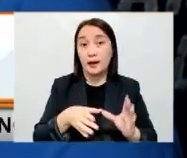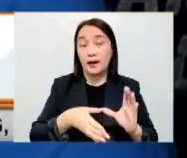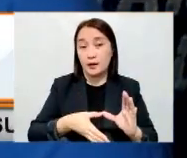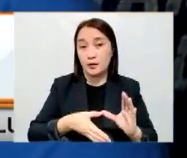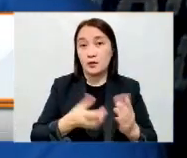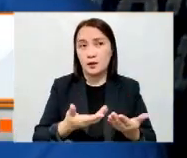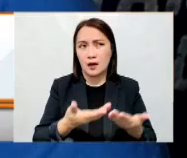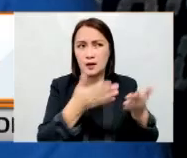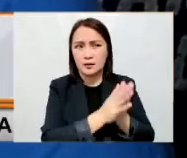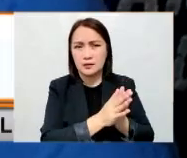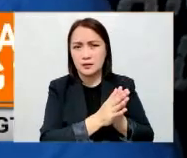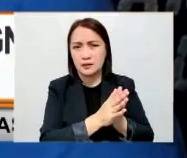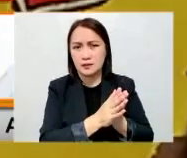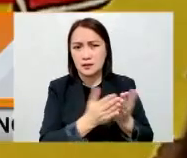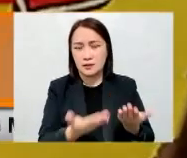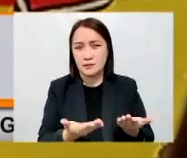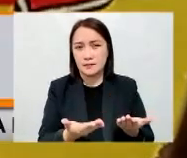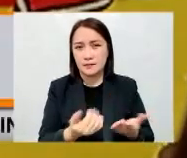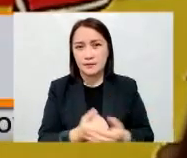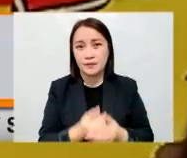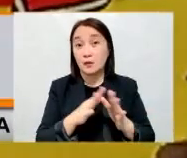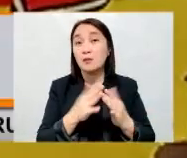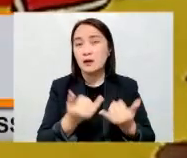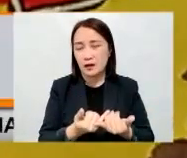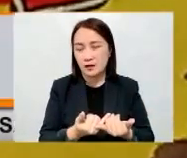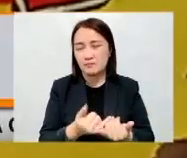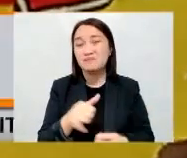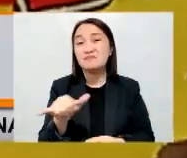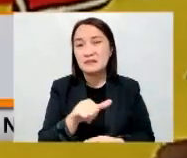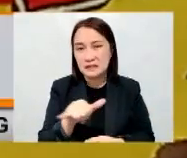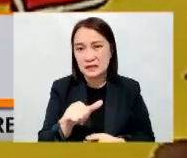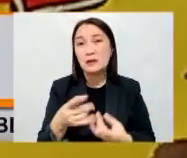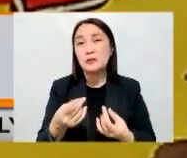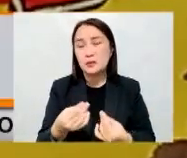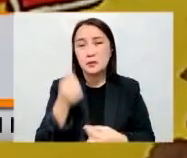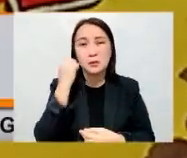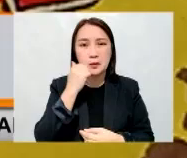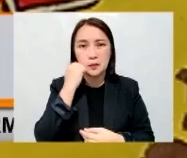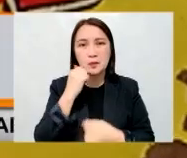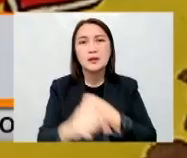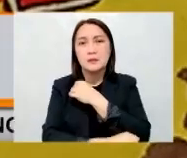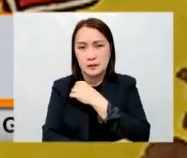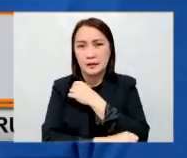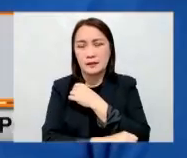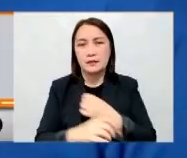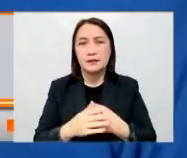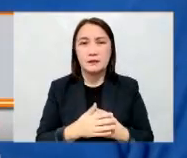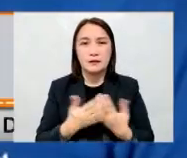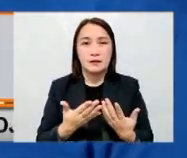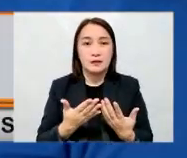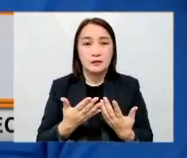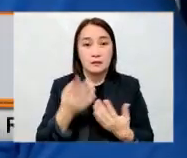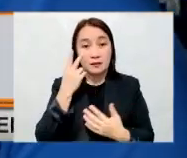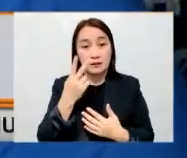namin, ang sabi rin po ng barangay dun, ganun daw po talaga ang lakad ng suspect. Magnanakaw po talaga. Ninakawan niya yung e-bike,